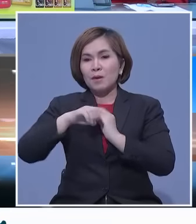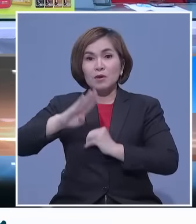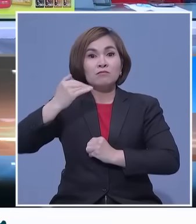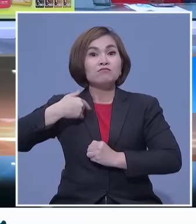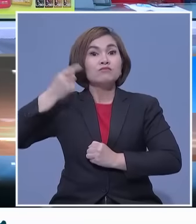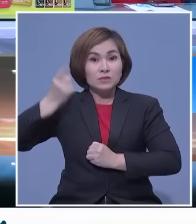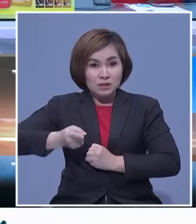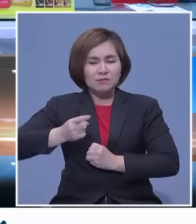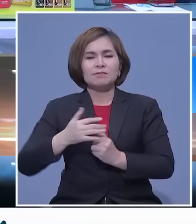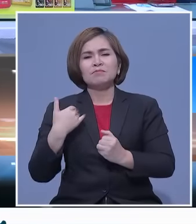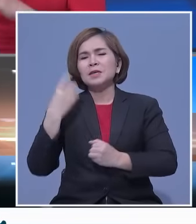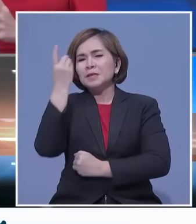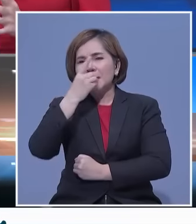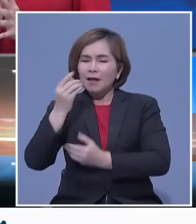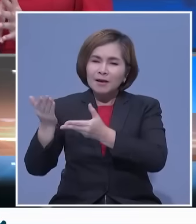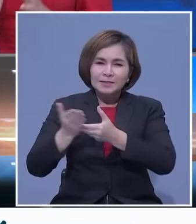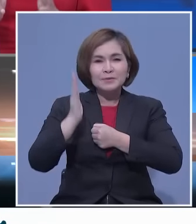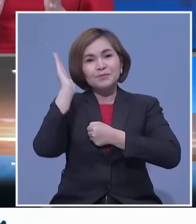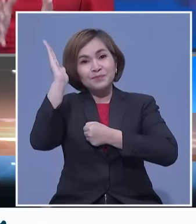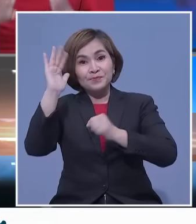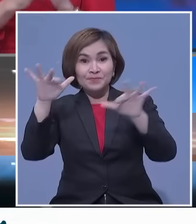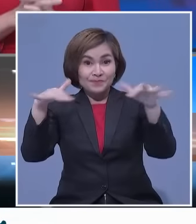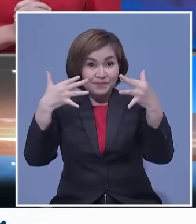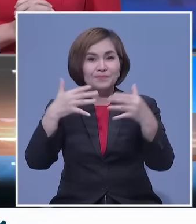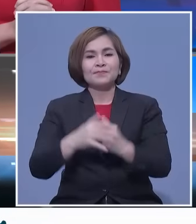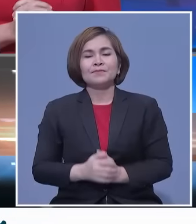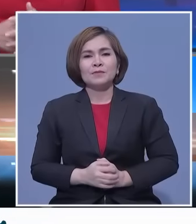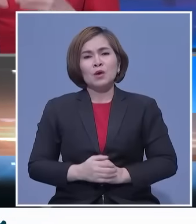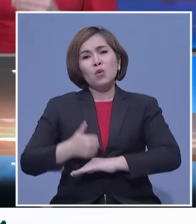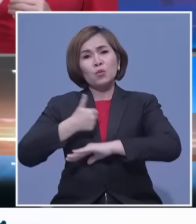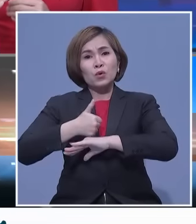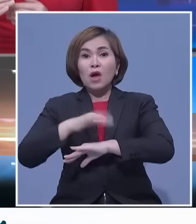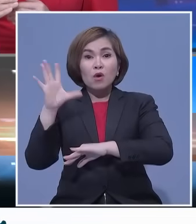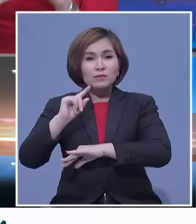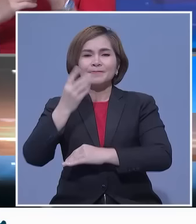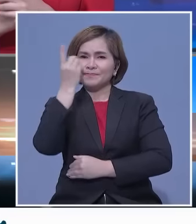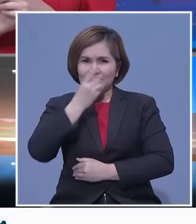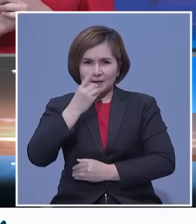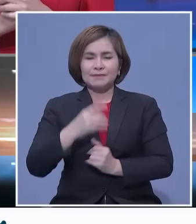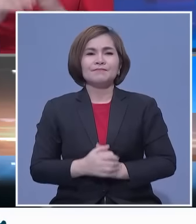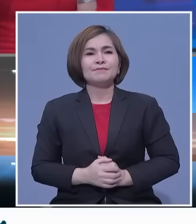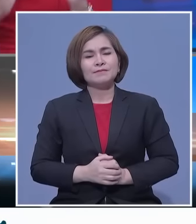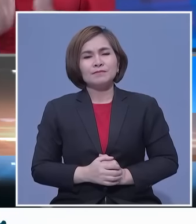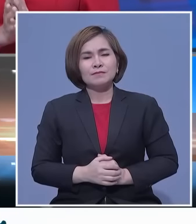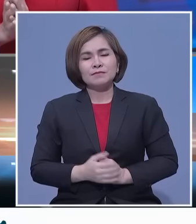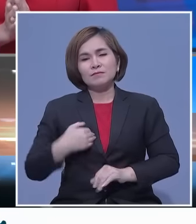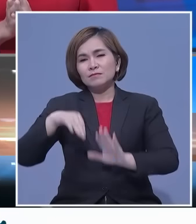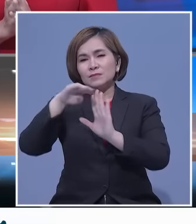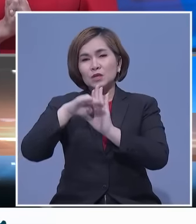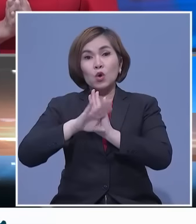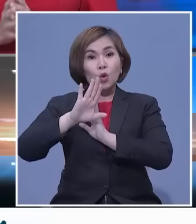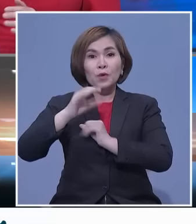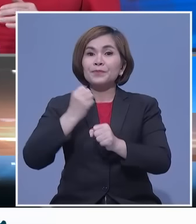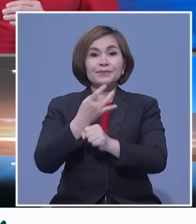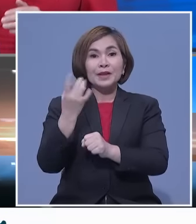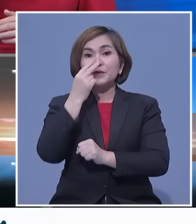ๆนะมีดาราดังมาเป็นพรีเซ็นเตอร์ดาราดังยังมาเป็นบอสจากนั้นนะคะอ่ะเดี๋ยวขึ้นกราฟฟิกให้ดูว่าแต่ละขั้นตอนของเขาเป็นยัง